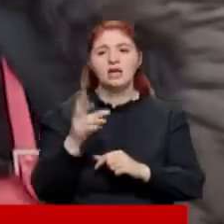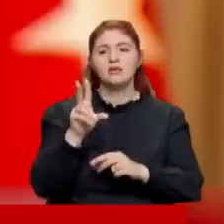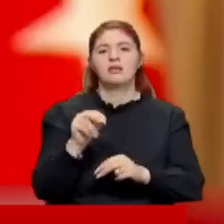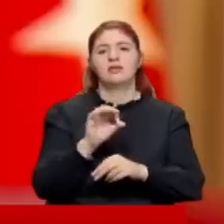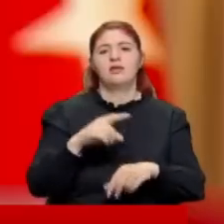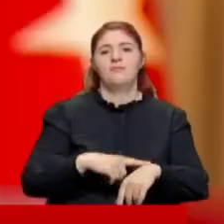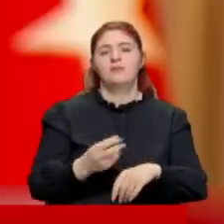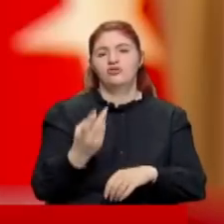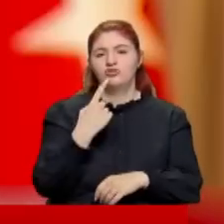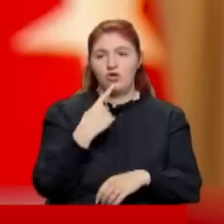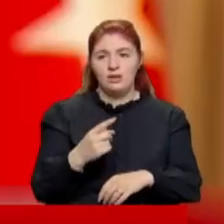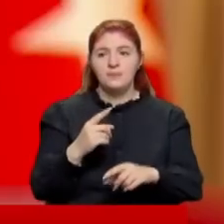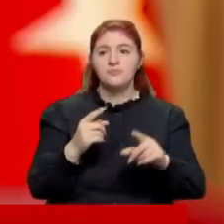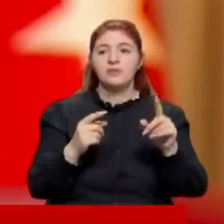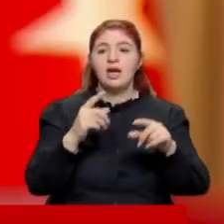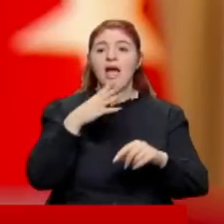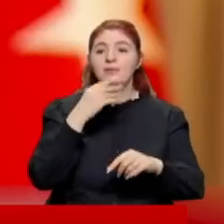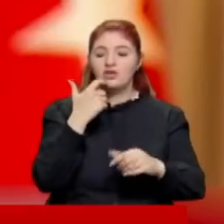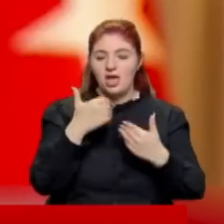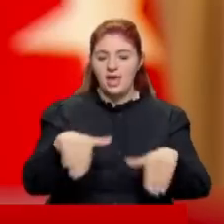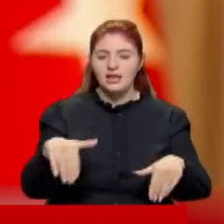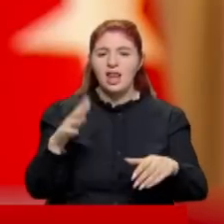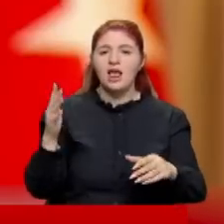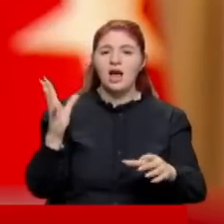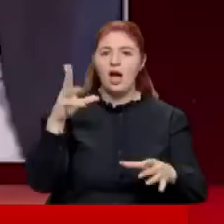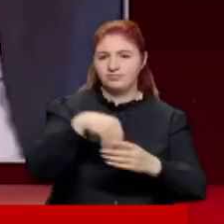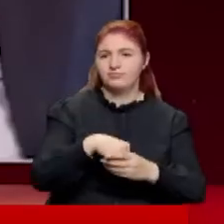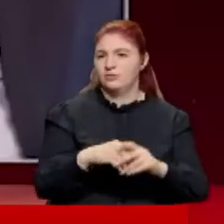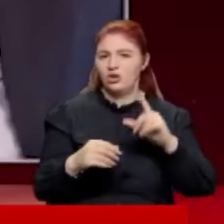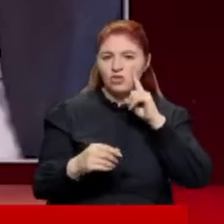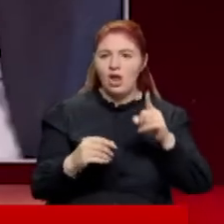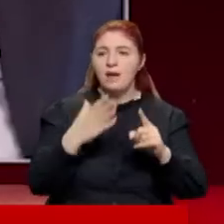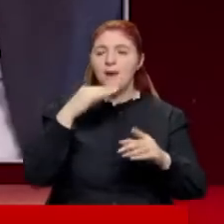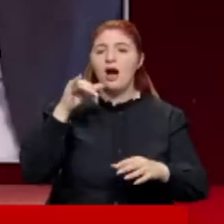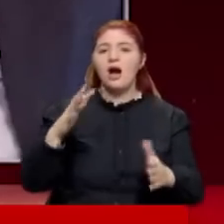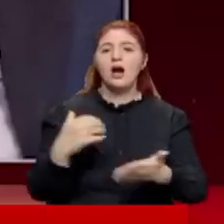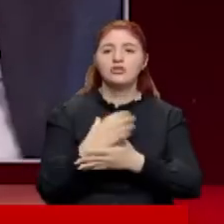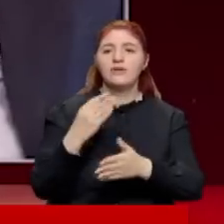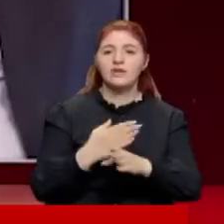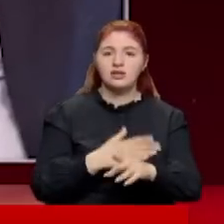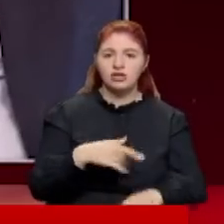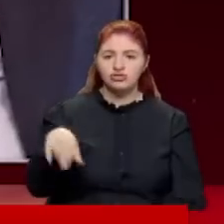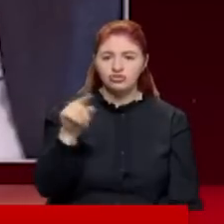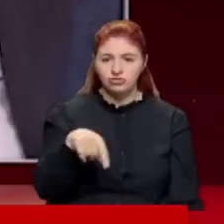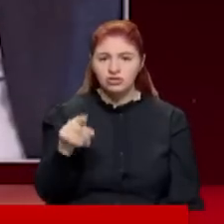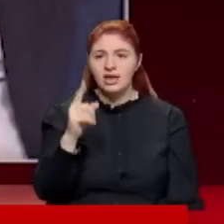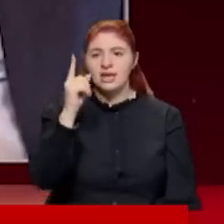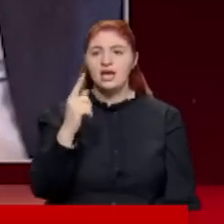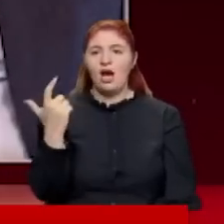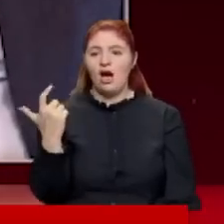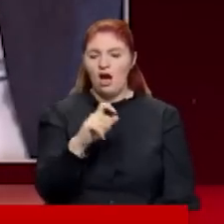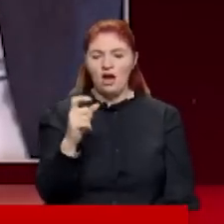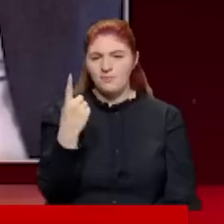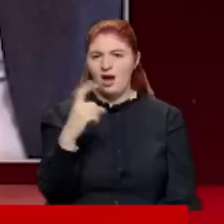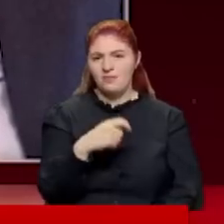söyledi. Emeklilikte yaşa takılanlar kapsamında emekliliğe hak kazanan vatandaşlarımıza ilk